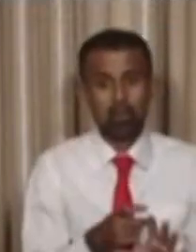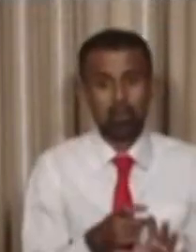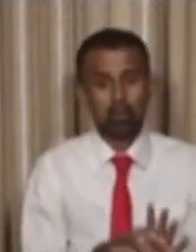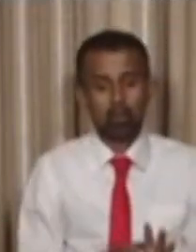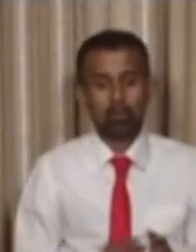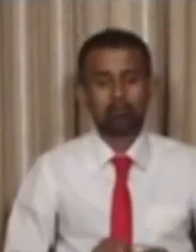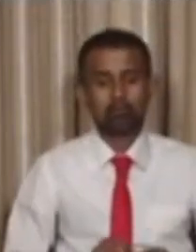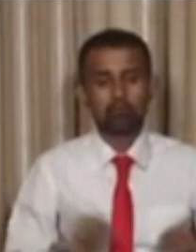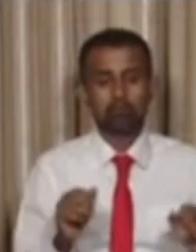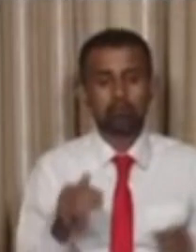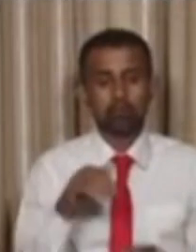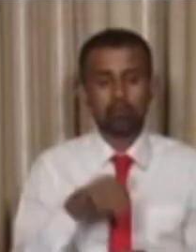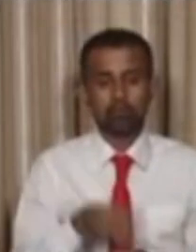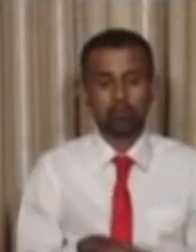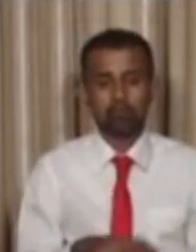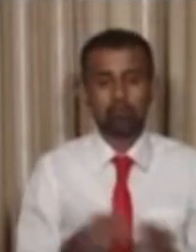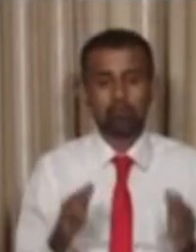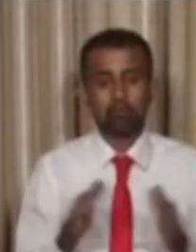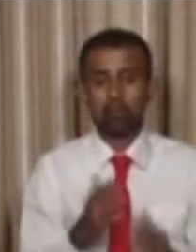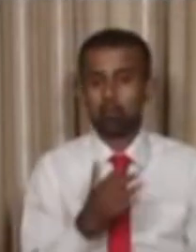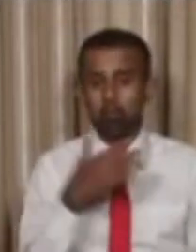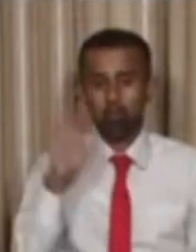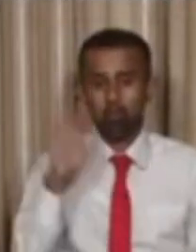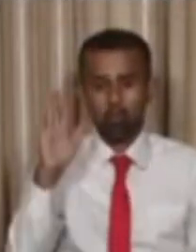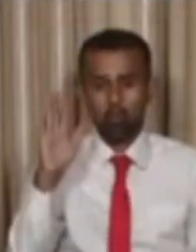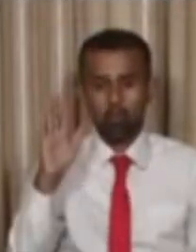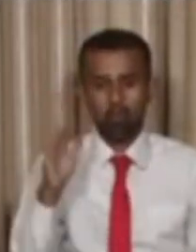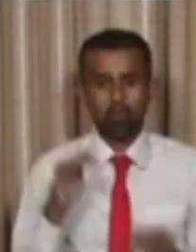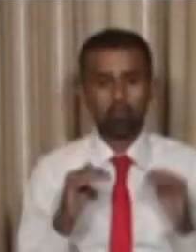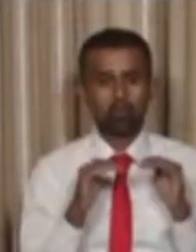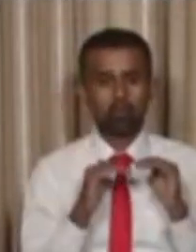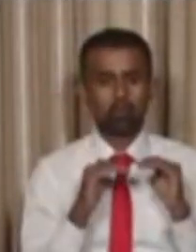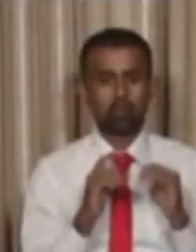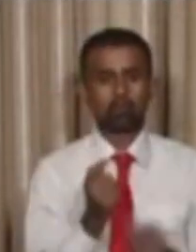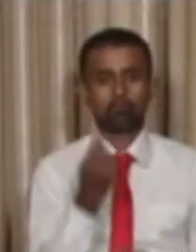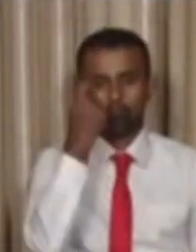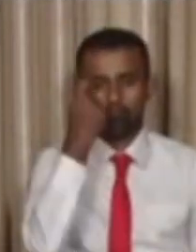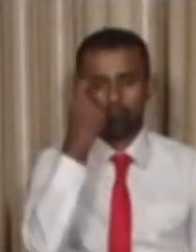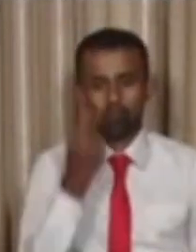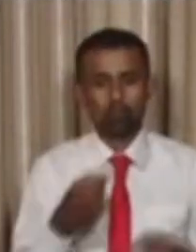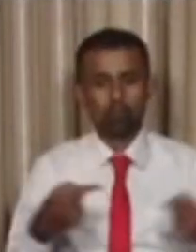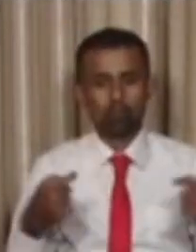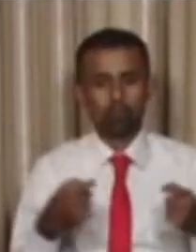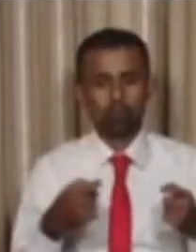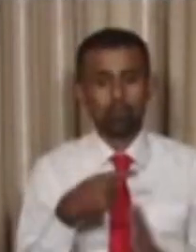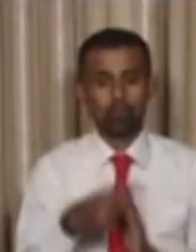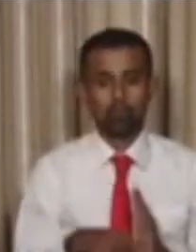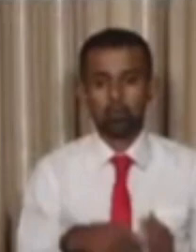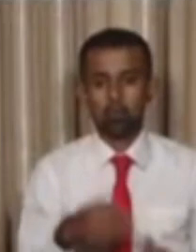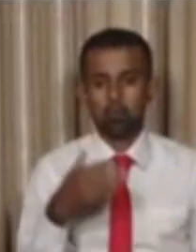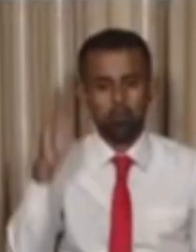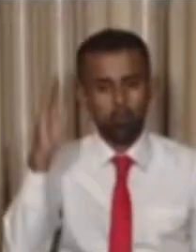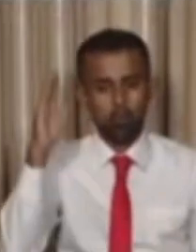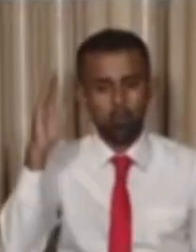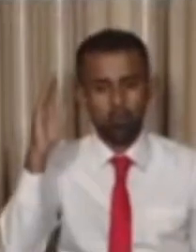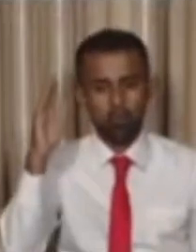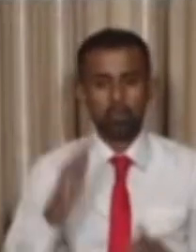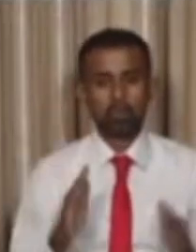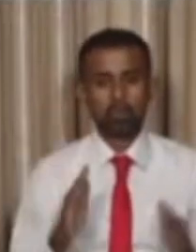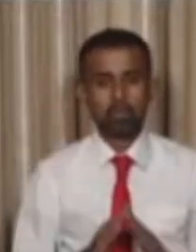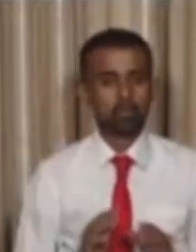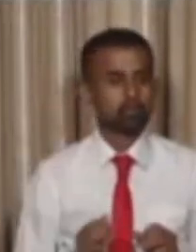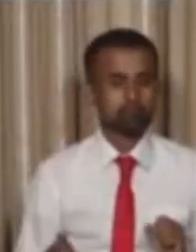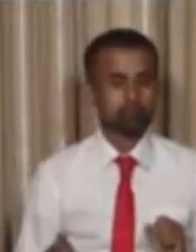கலைத்தார்கள். தர்மம் வென்றது. கர்மம் அவரை நாட்டிலே இருந்து அகற்றியது. இருக்க இடமில்லாமல் தெரு தெருவாக திரிந்தார். அந்த இறந்து